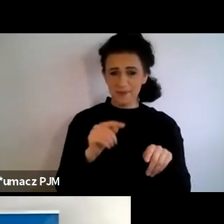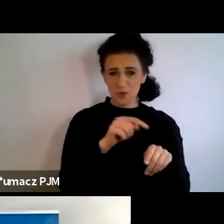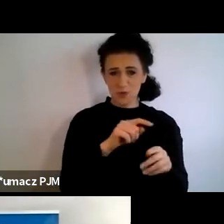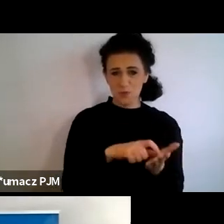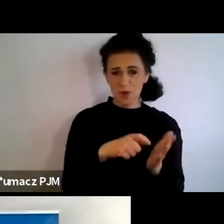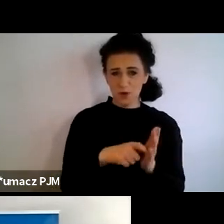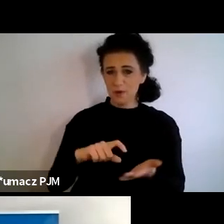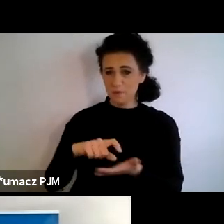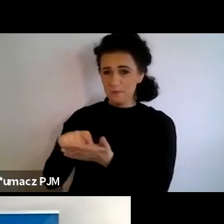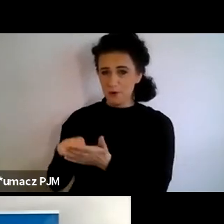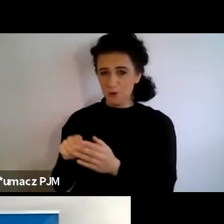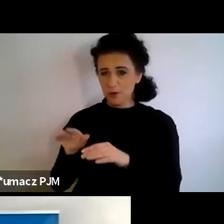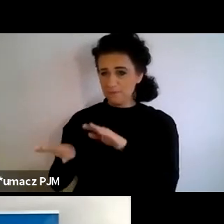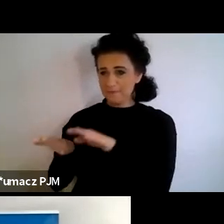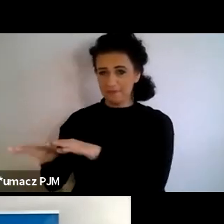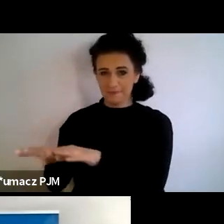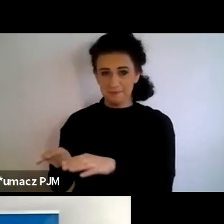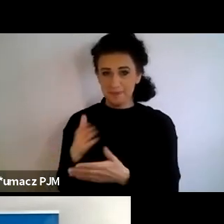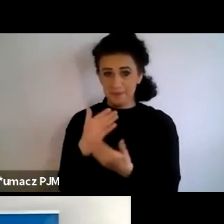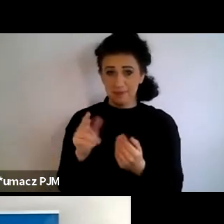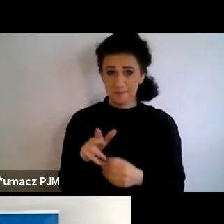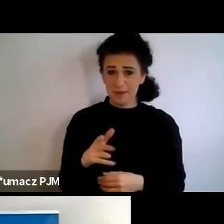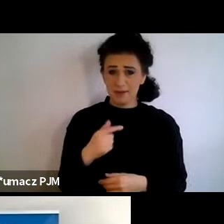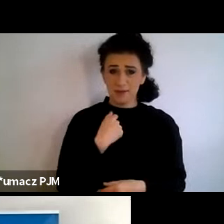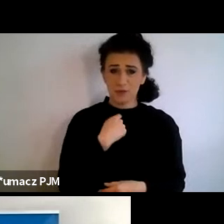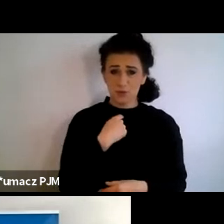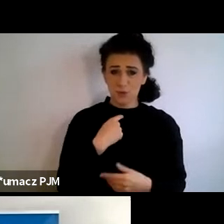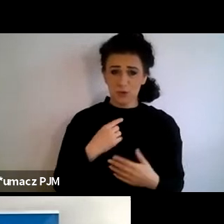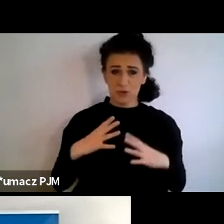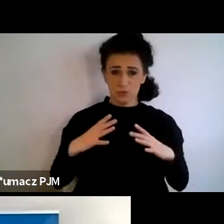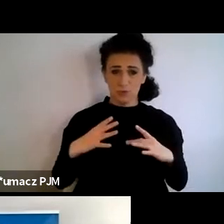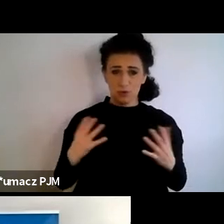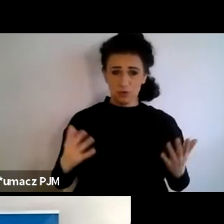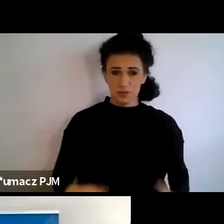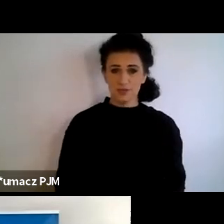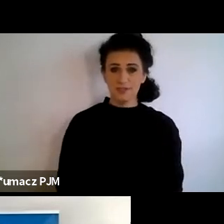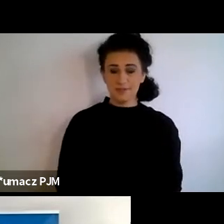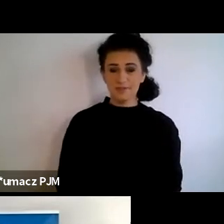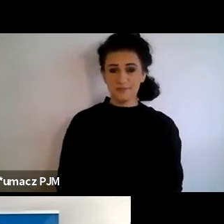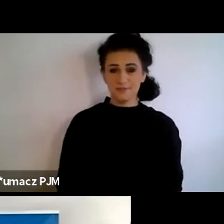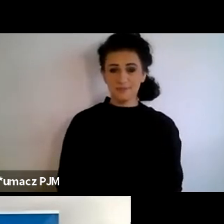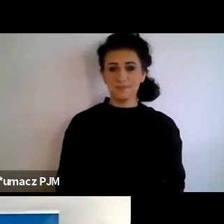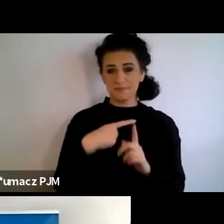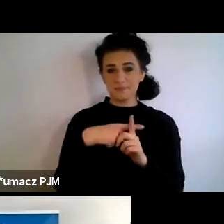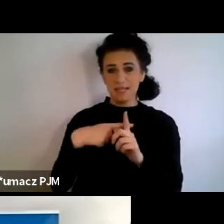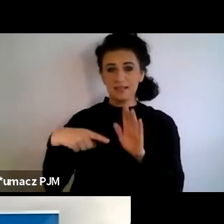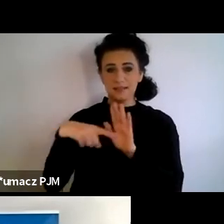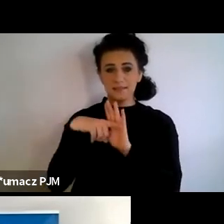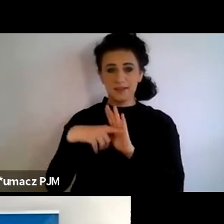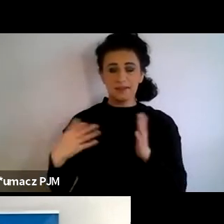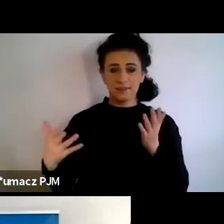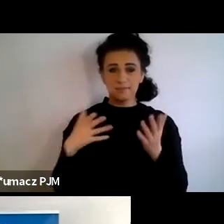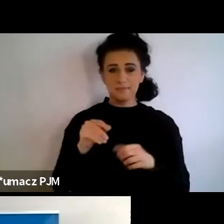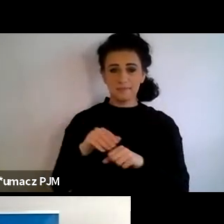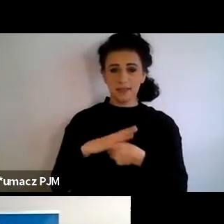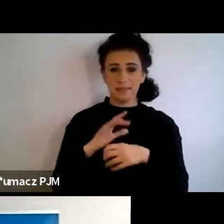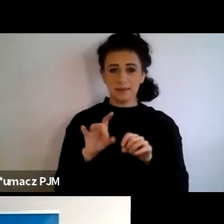wydarzeniu, więc nie ma nawet kiedy głos odpocząć i to jest takie, nie wiem, to, czy to jest zaleta, czy wada tej